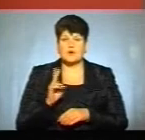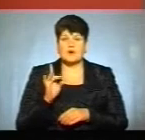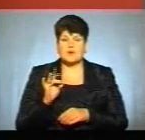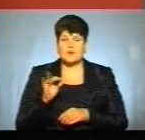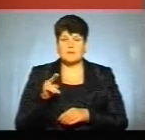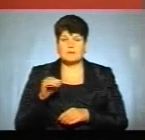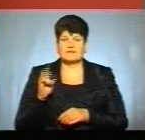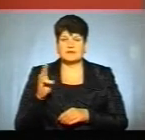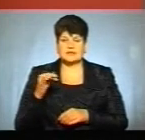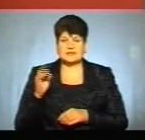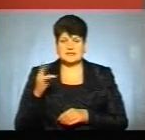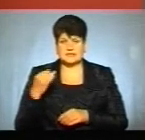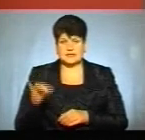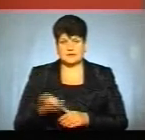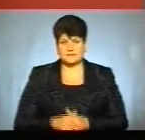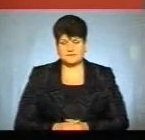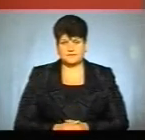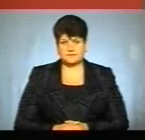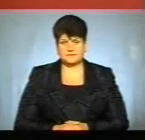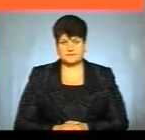Кропивницькому. Подробиці у наступному сюжеті.